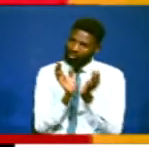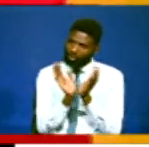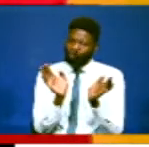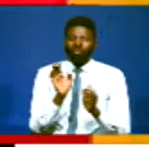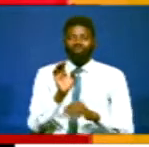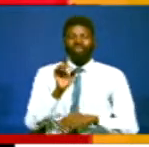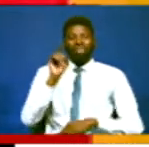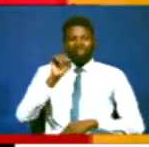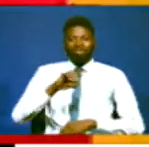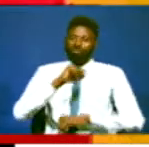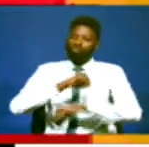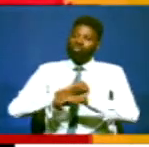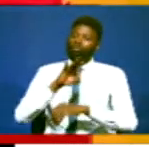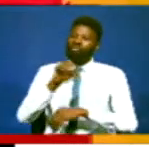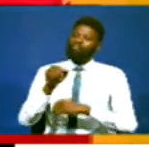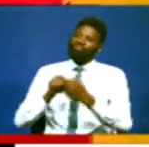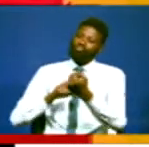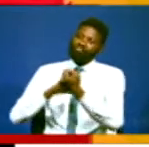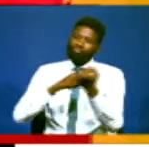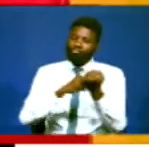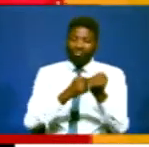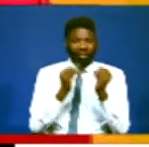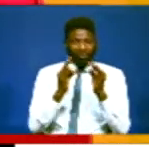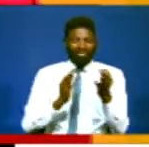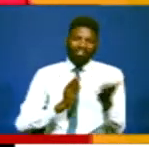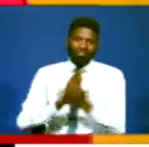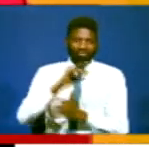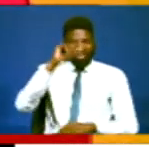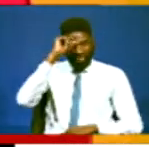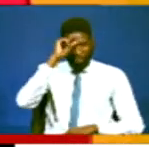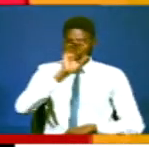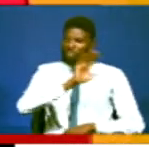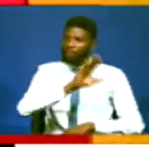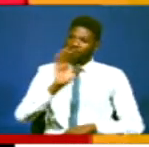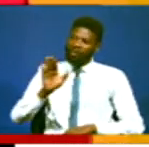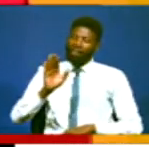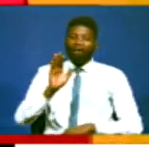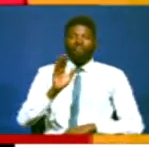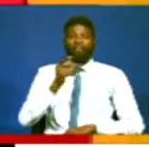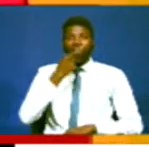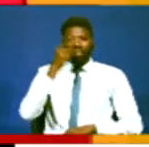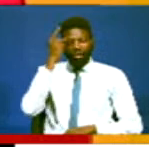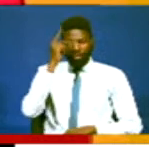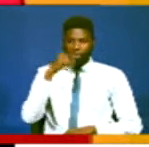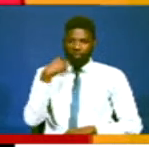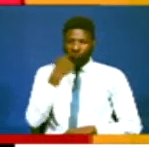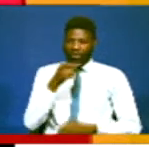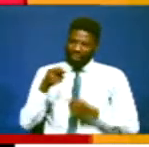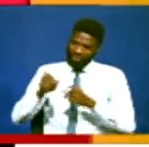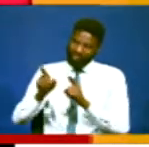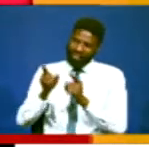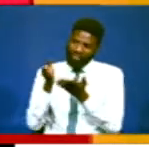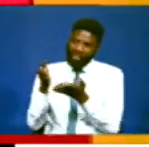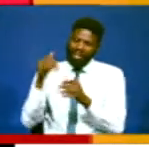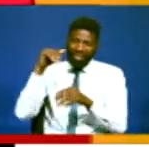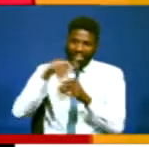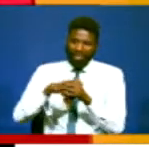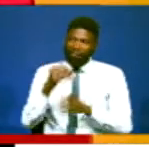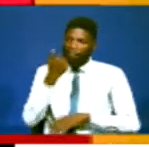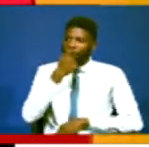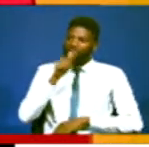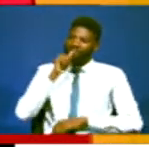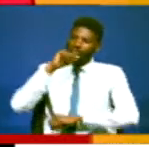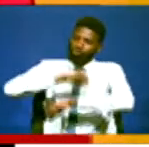ni haki ambazo serikali inatoa. Mm-hmm. Sababu hawa wazazi ambao wanapatikana katika shule za kibinafsi ambao wameweka watoto wao